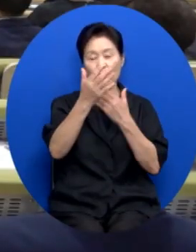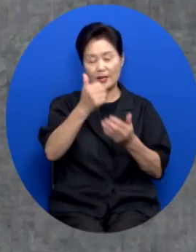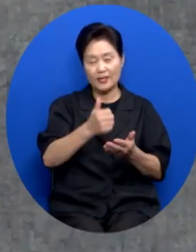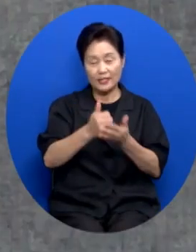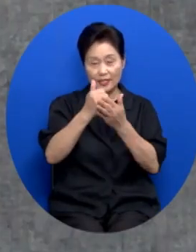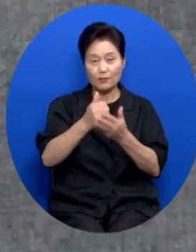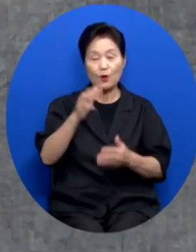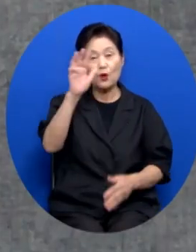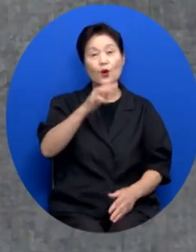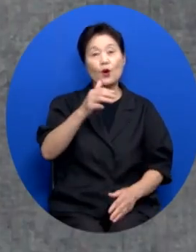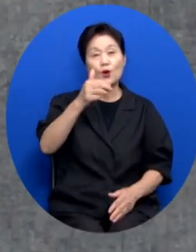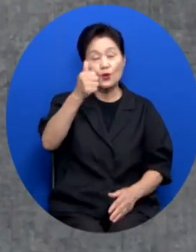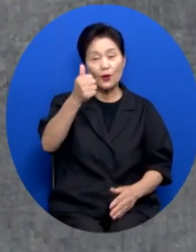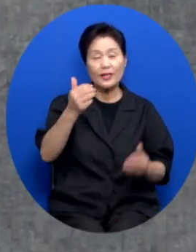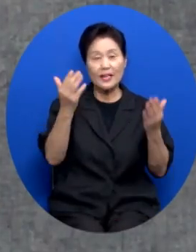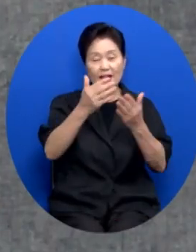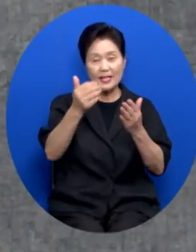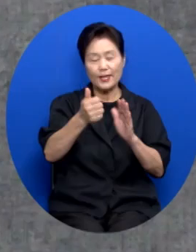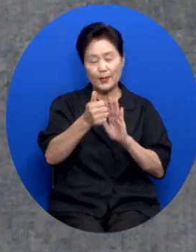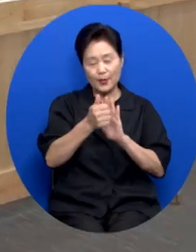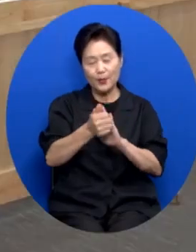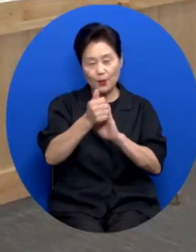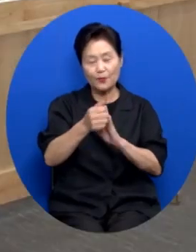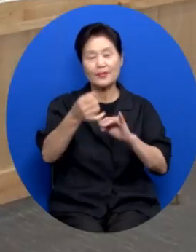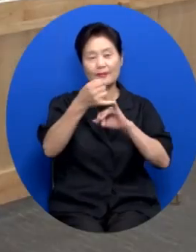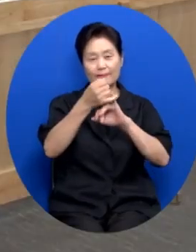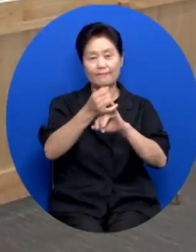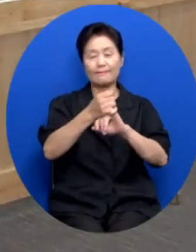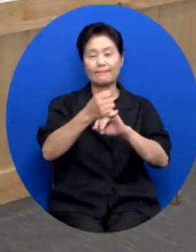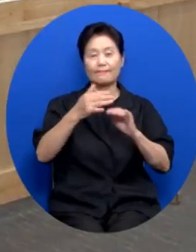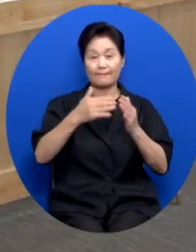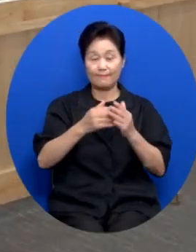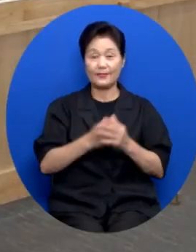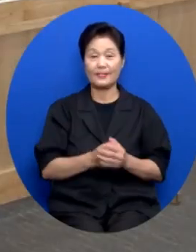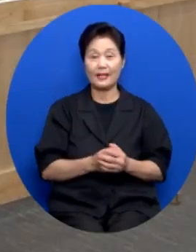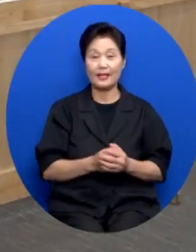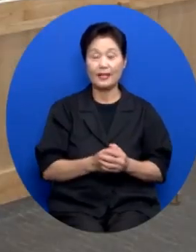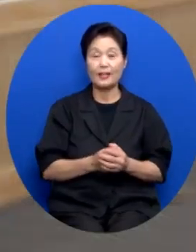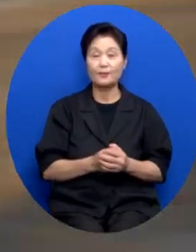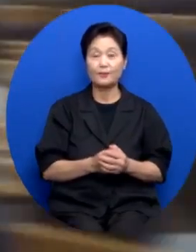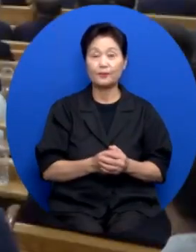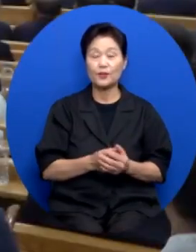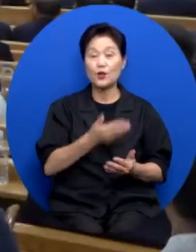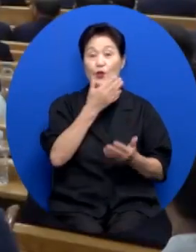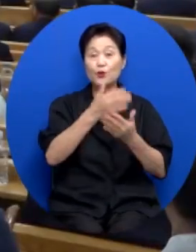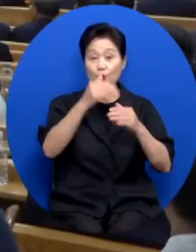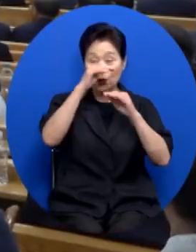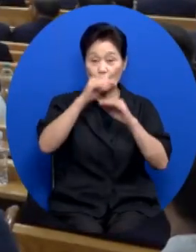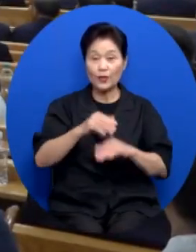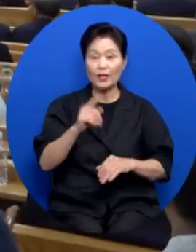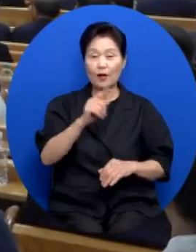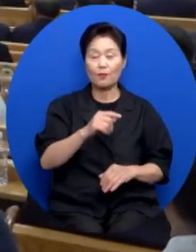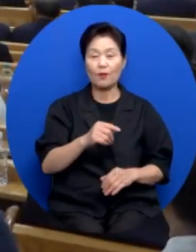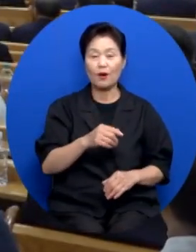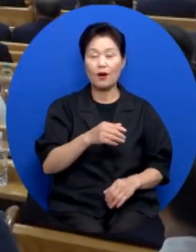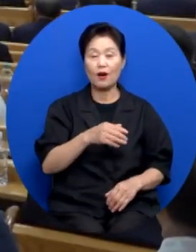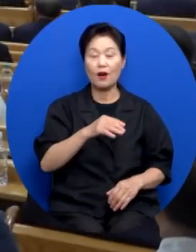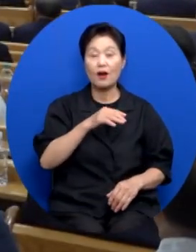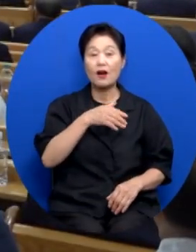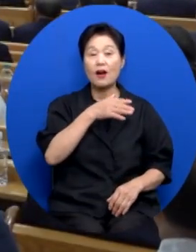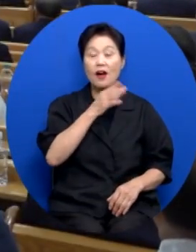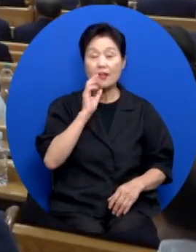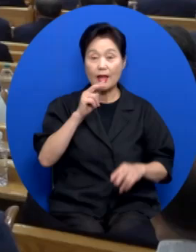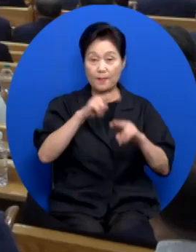총회장의 사역을 최선으로 보좌하겠다고 밝혔습니다. 예장 합동총회의 주요 이슈는 정년 연장과